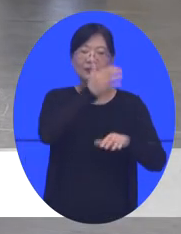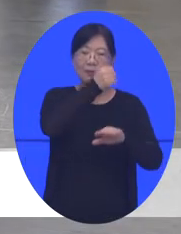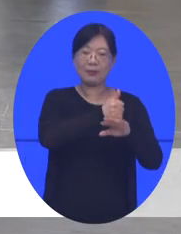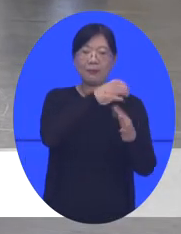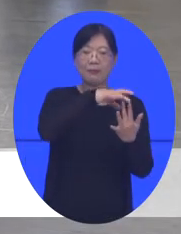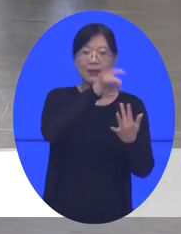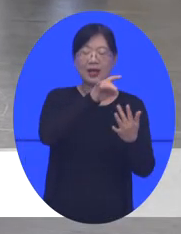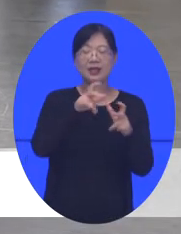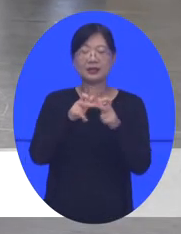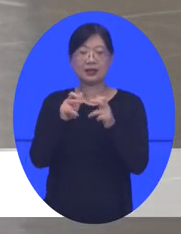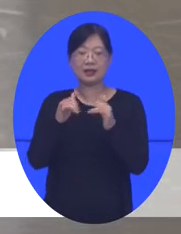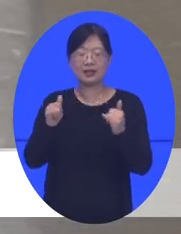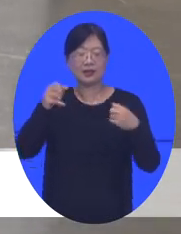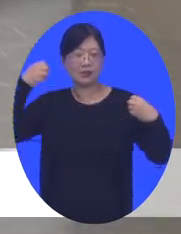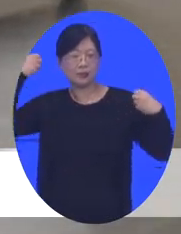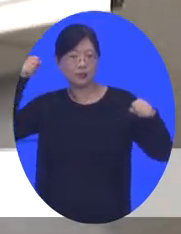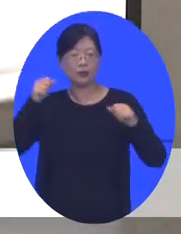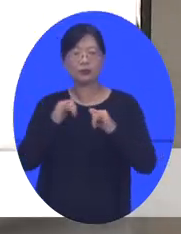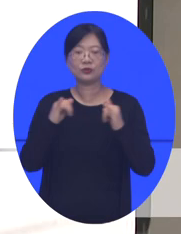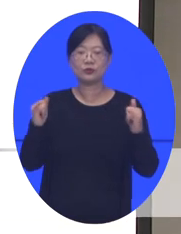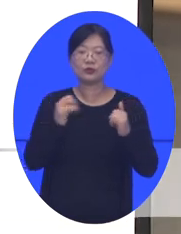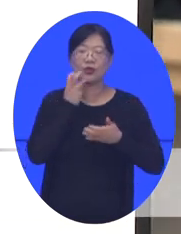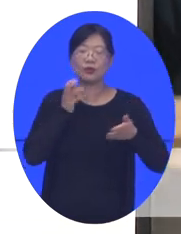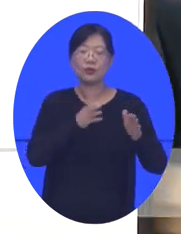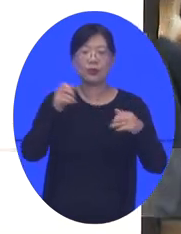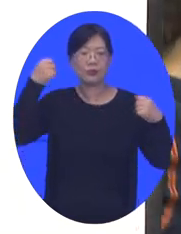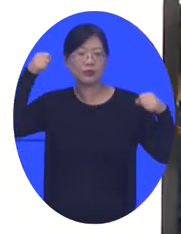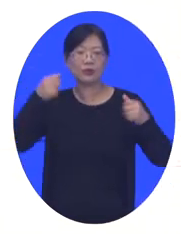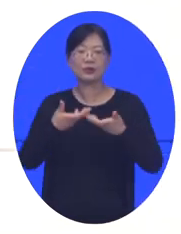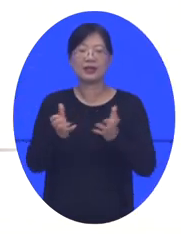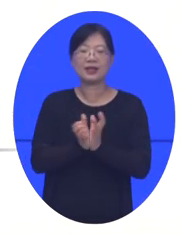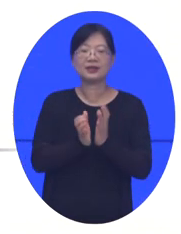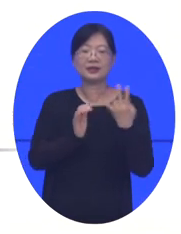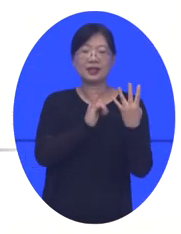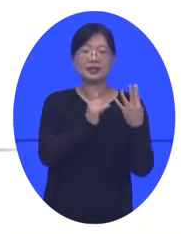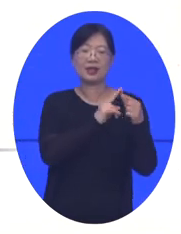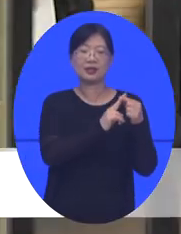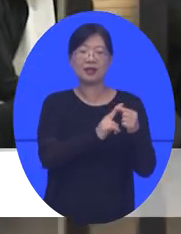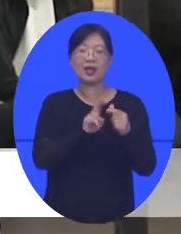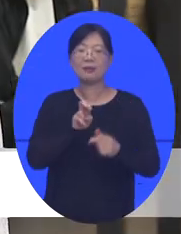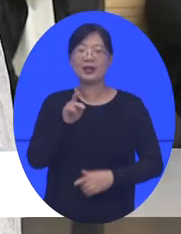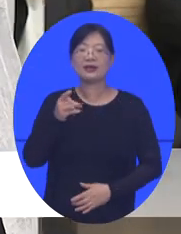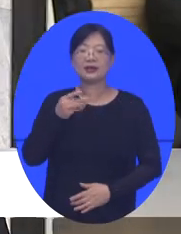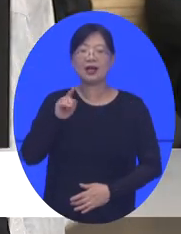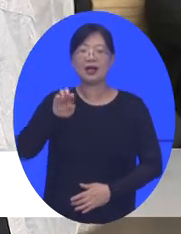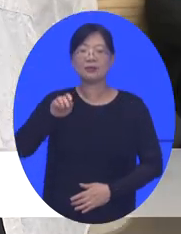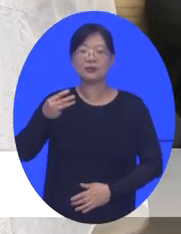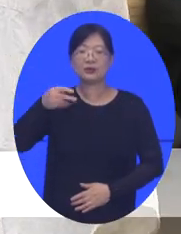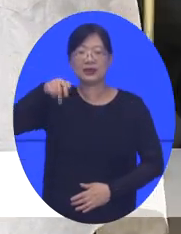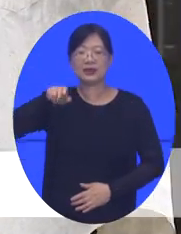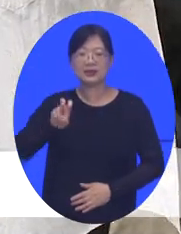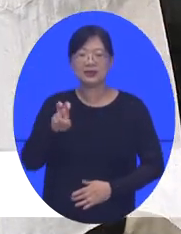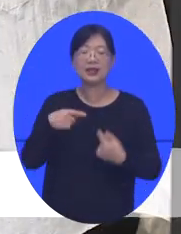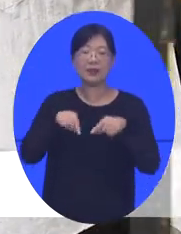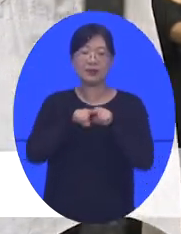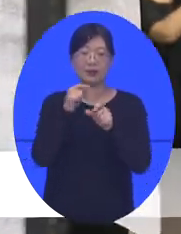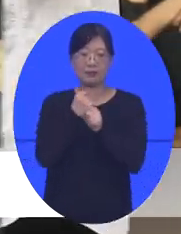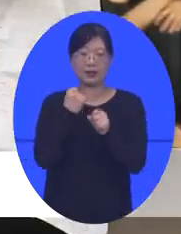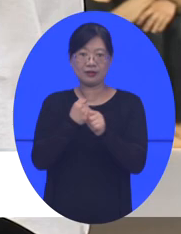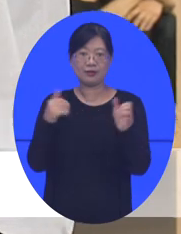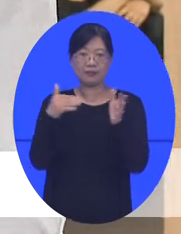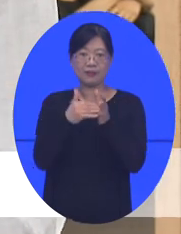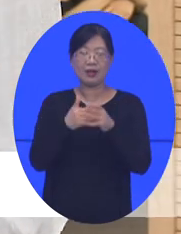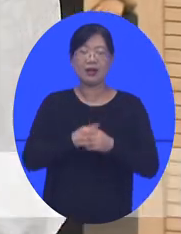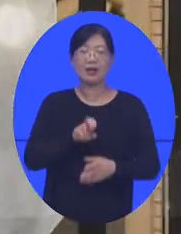통해 선발된 장애인 무용수들입니다. 경기도 무용단은 장애인 무용수 4명과 메타프리즘이라는 작품을 함께